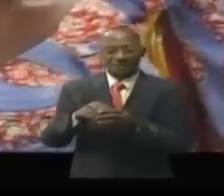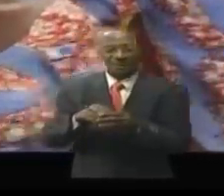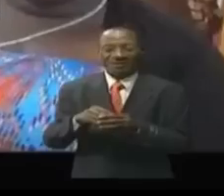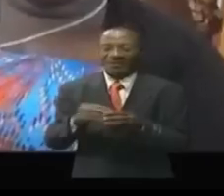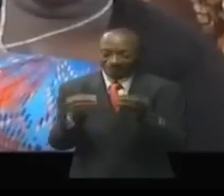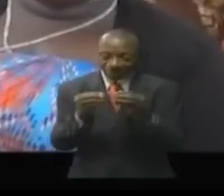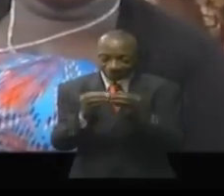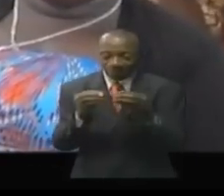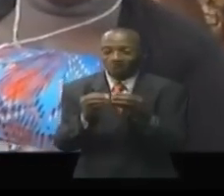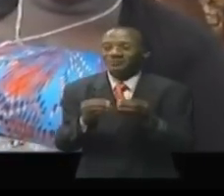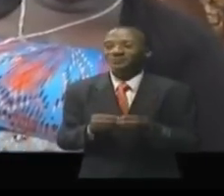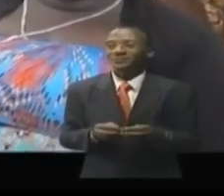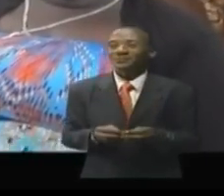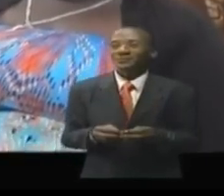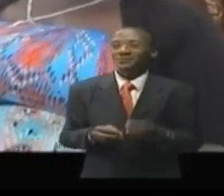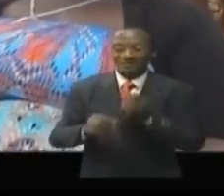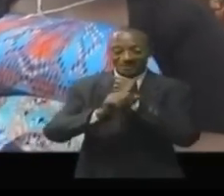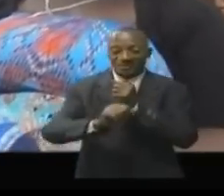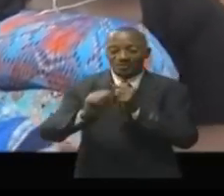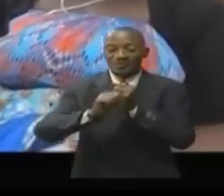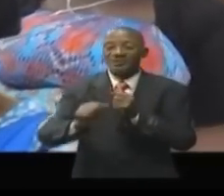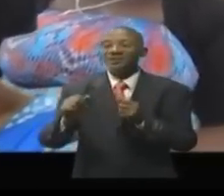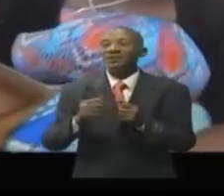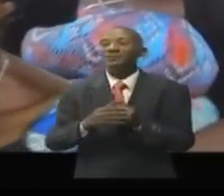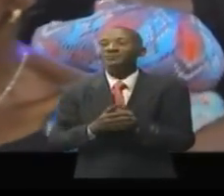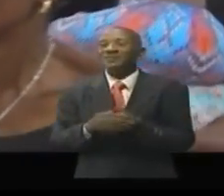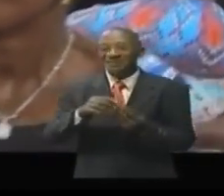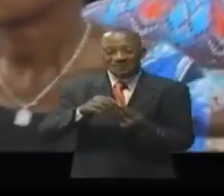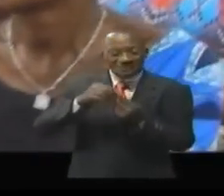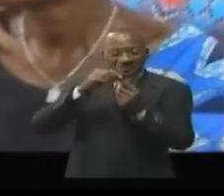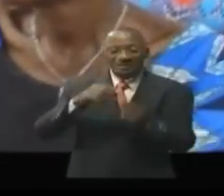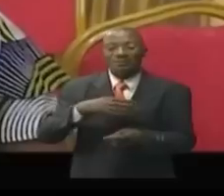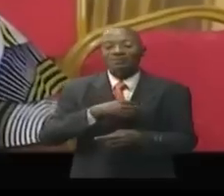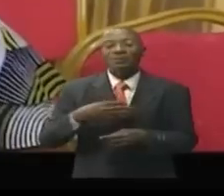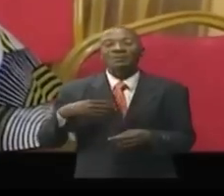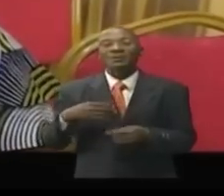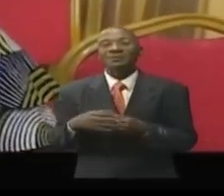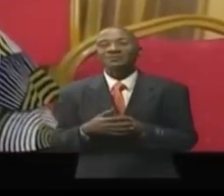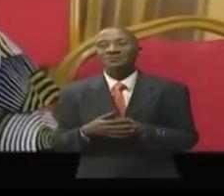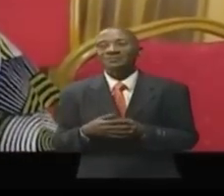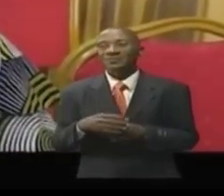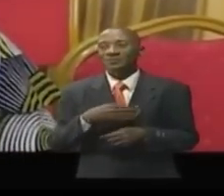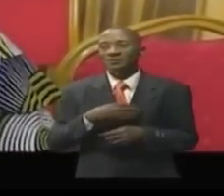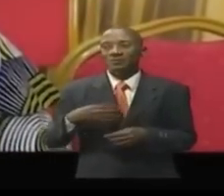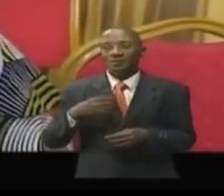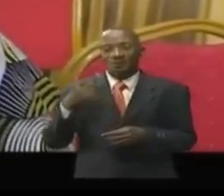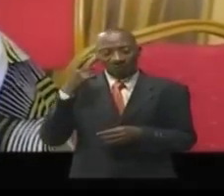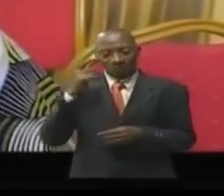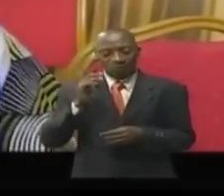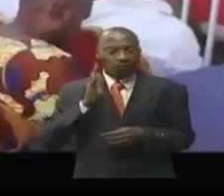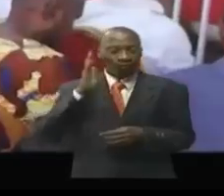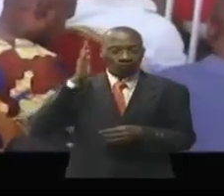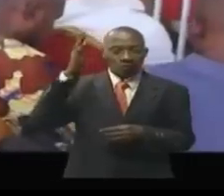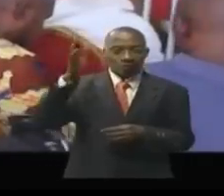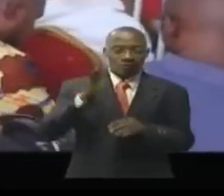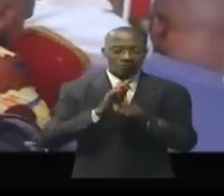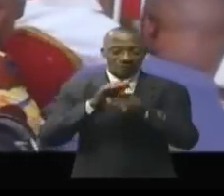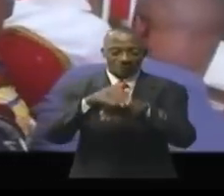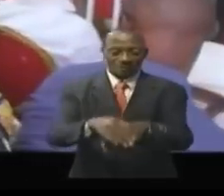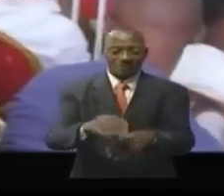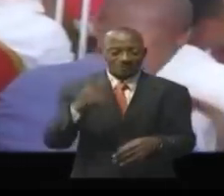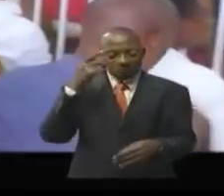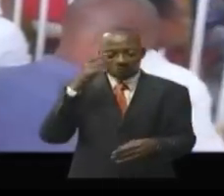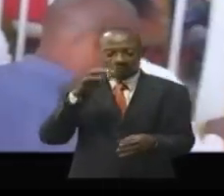de femmes de ce parti prépare la junte féminine à une participation aux élections de 2023. La Ligue des femmes de la commune